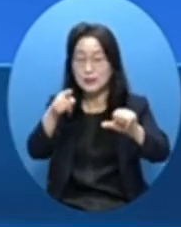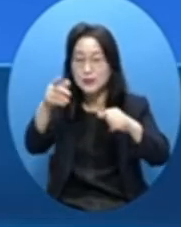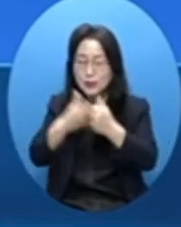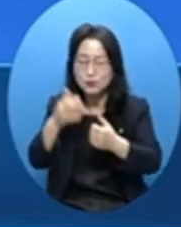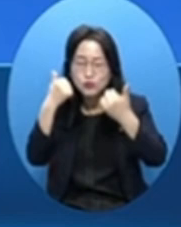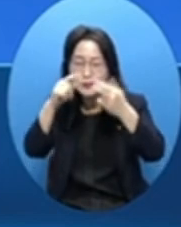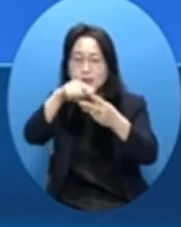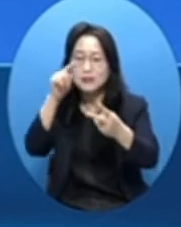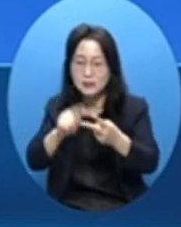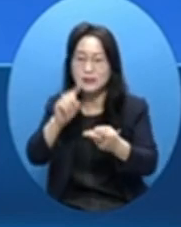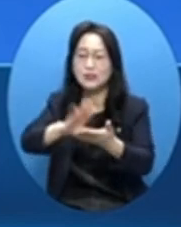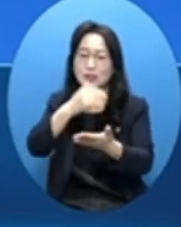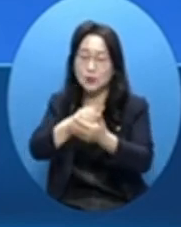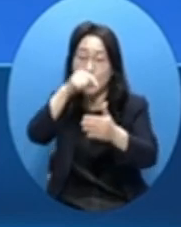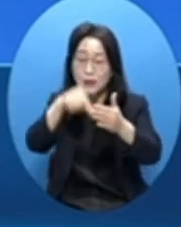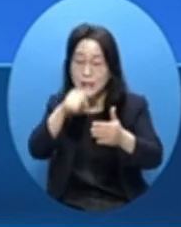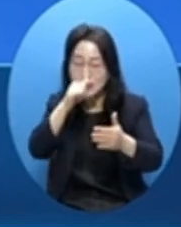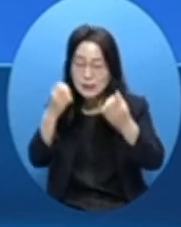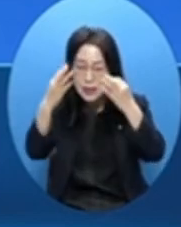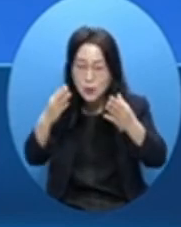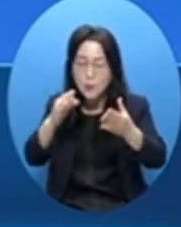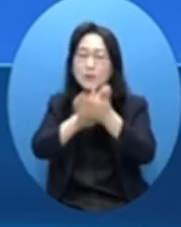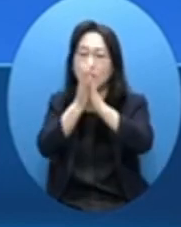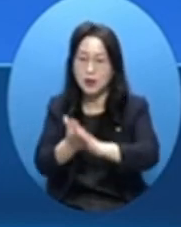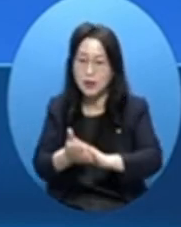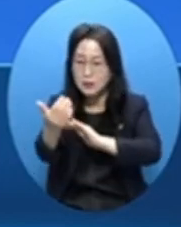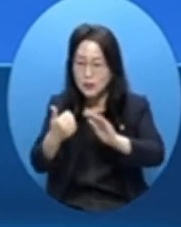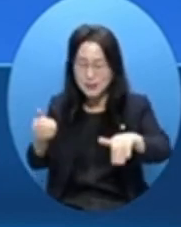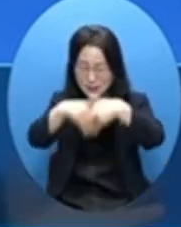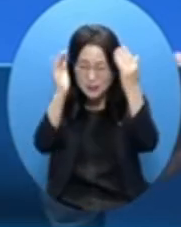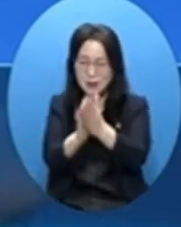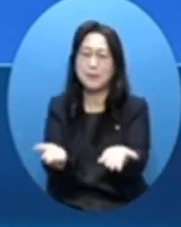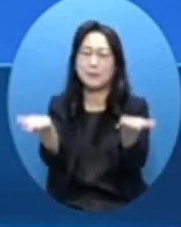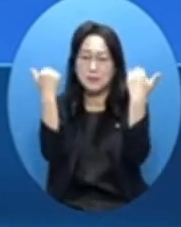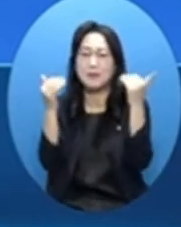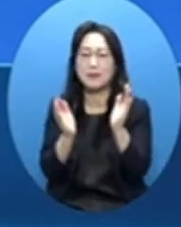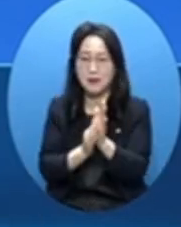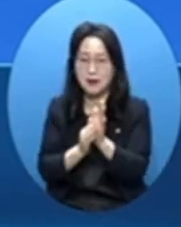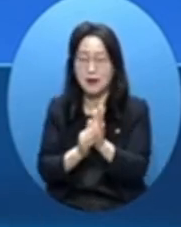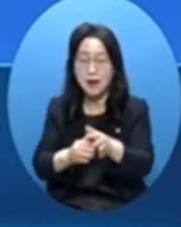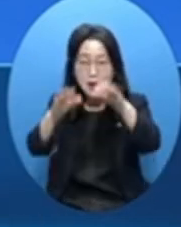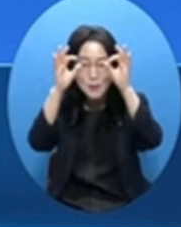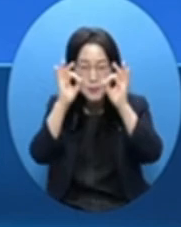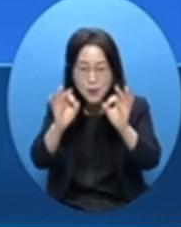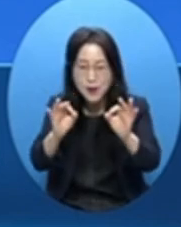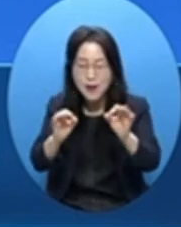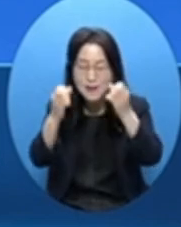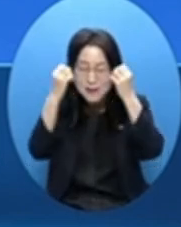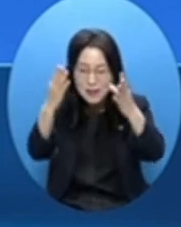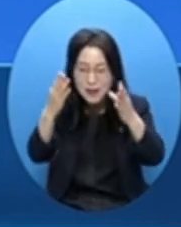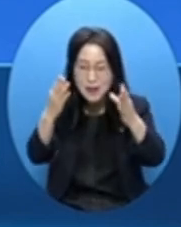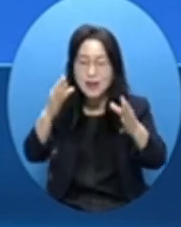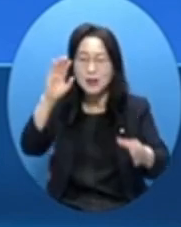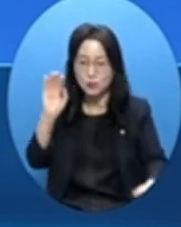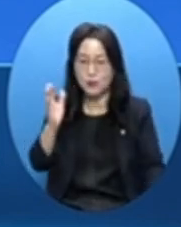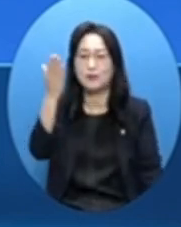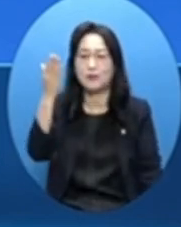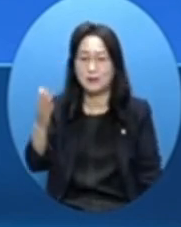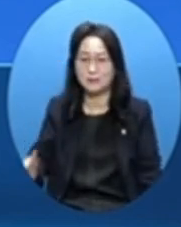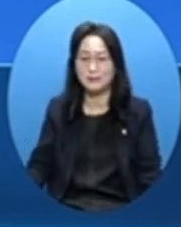그리스도 안에 있으면 새로운 피조물이라 이전 것은 지나갔으니 리 보라 새것이 되었도다